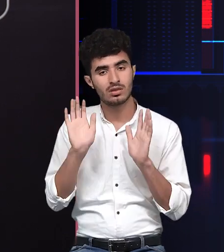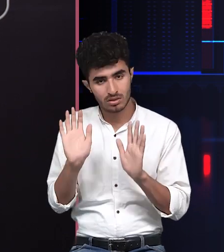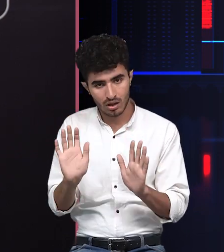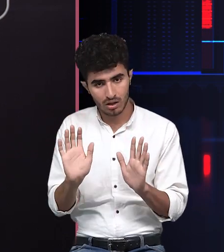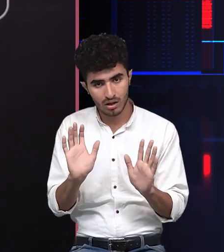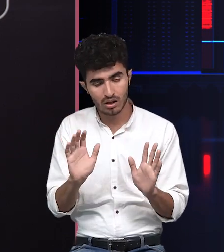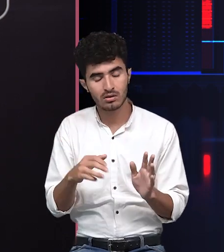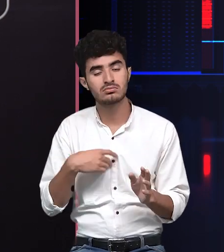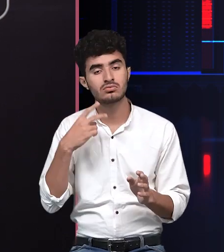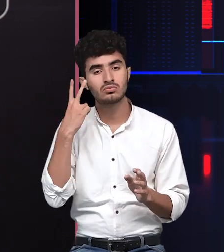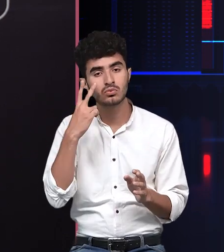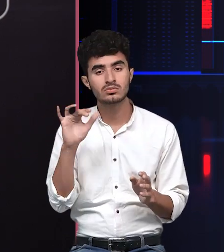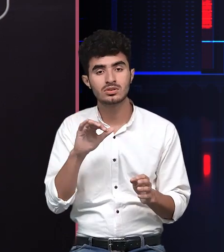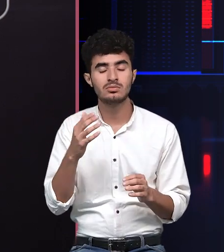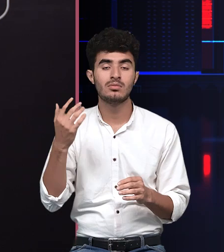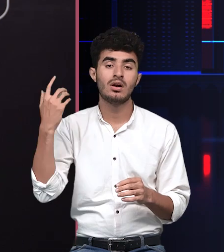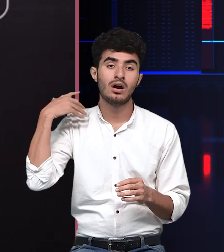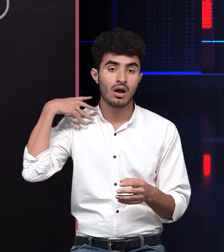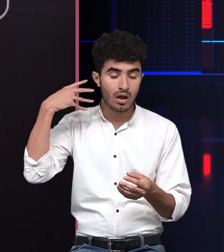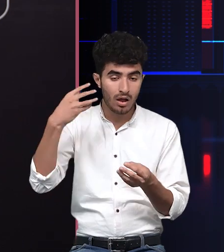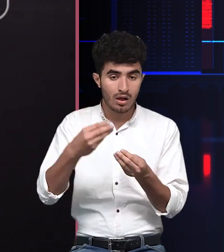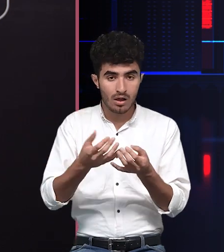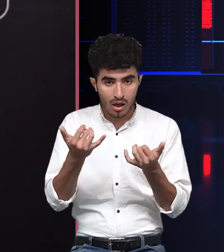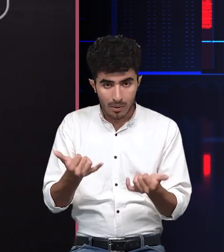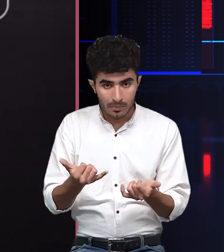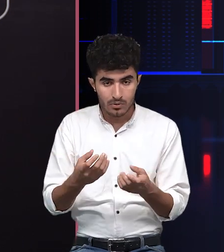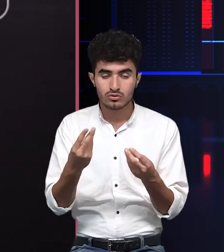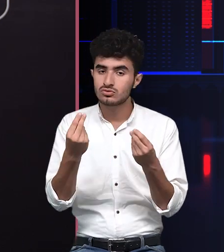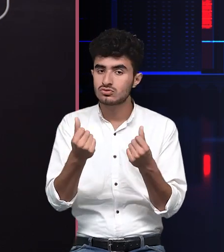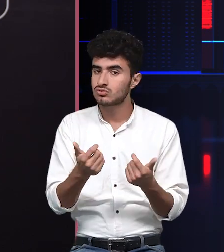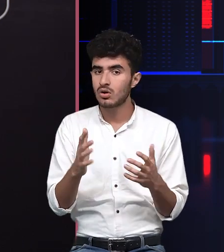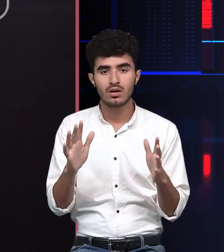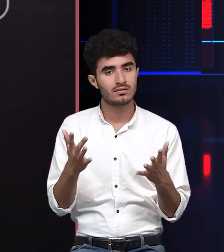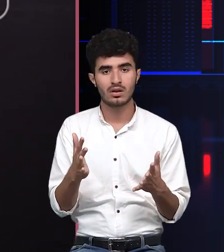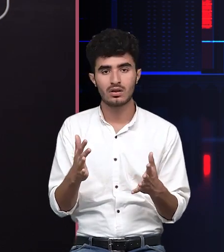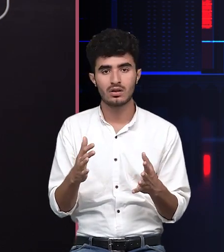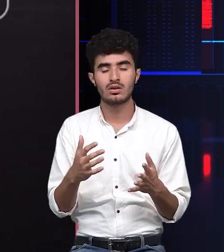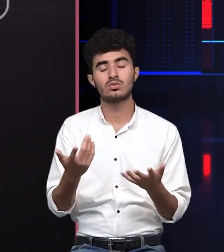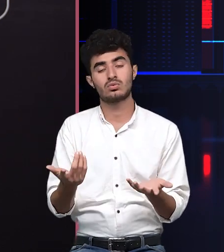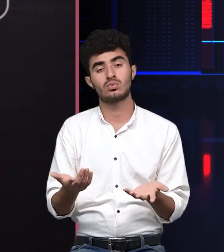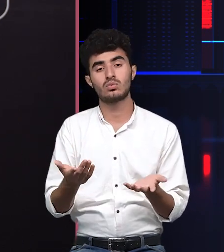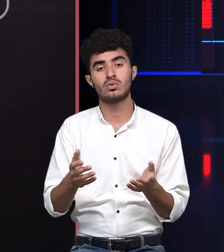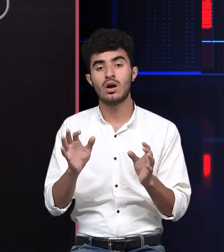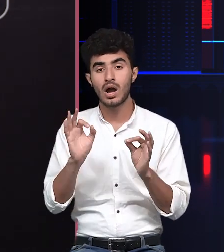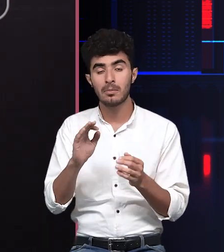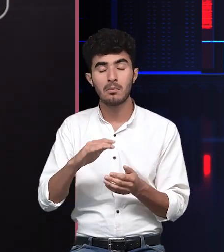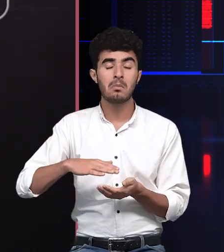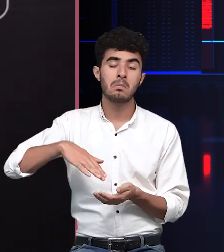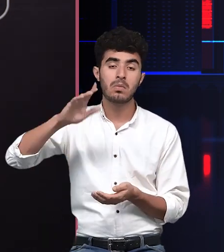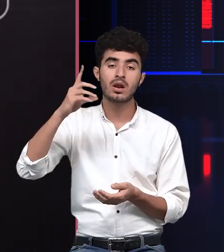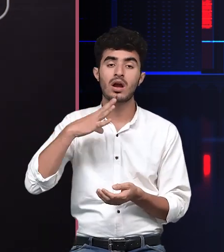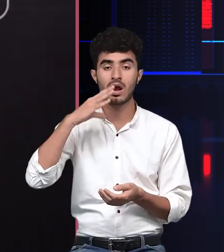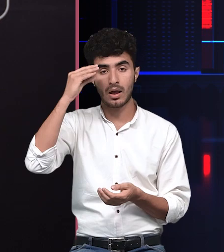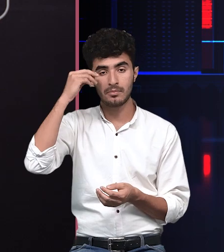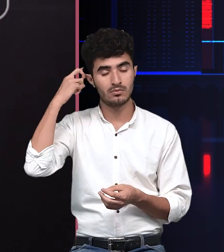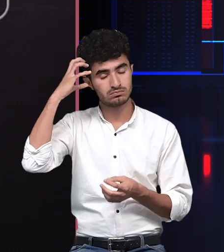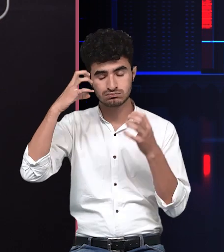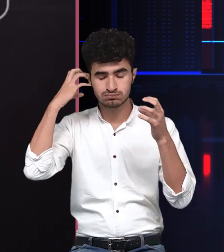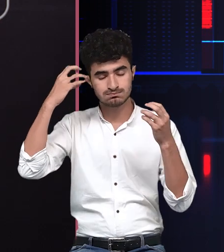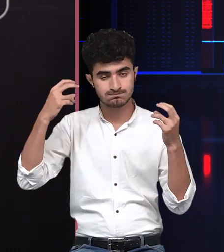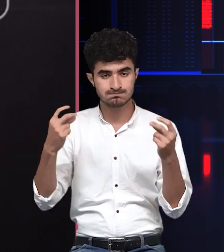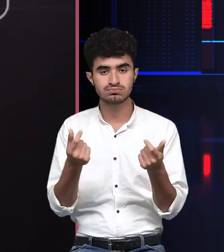کو اپنے اس ٹراما کے ساتھ ریلیٹ کیا جو آج تک ریزالو نہیں ہوا۔ تو اس لیے اس سائیکل کو بریک کرنا بہت ضروری ہے، ورنہ یہ